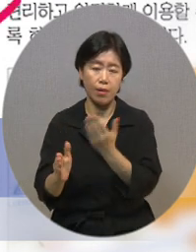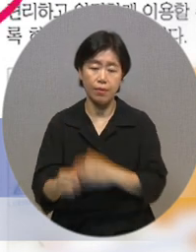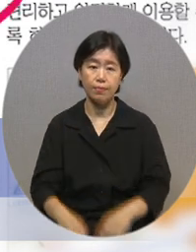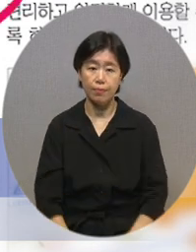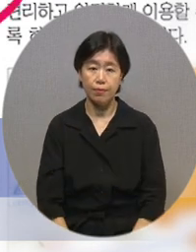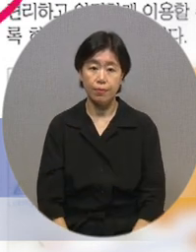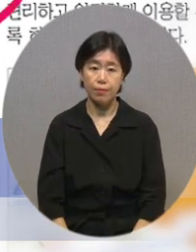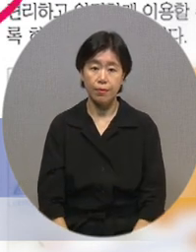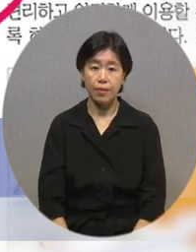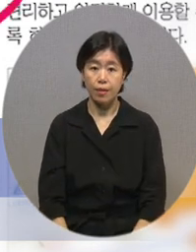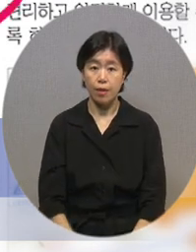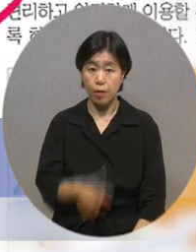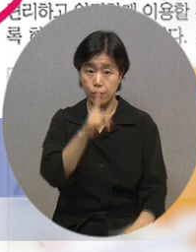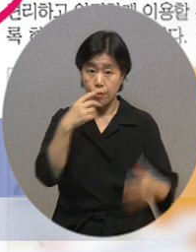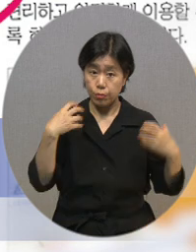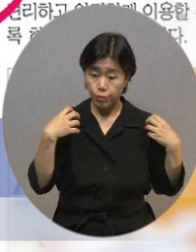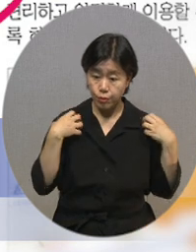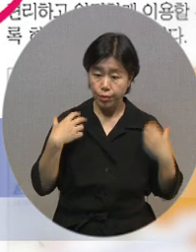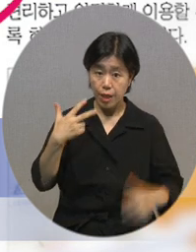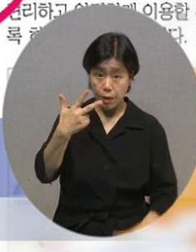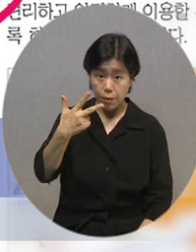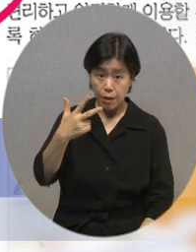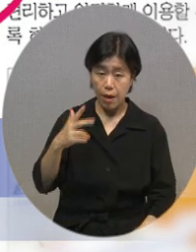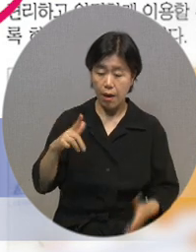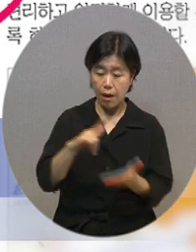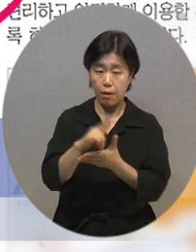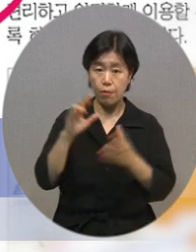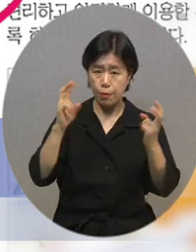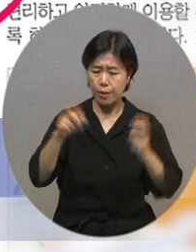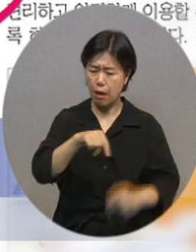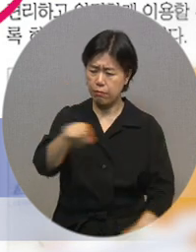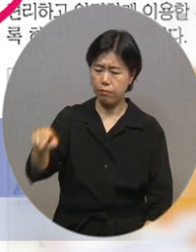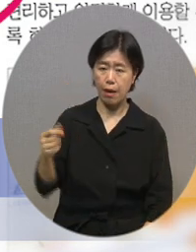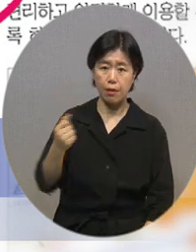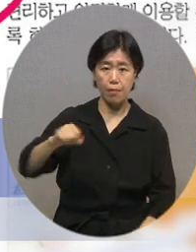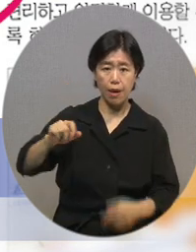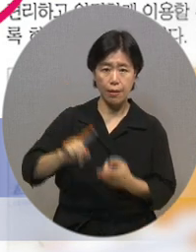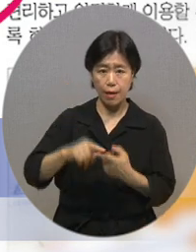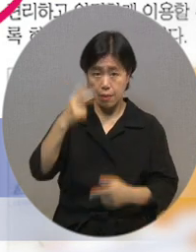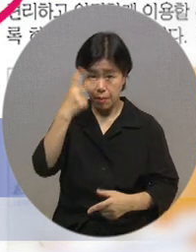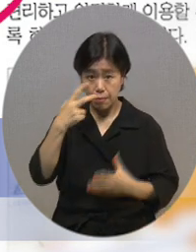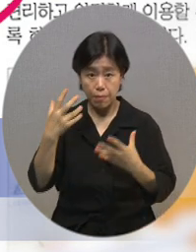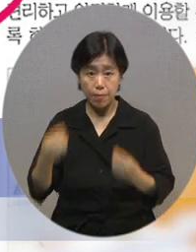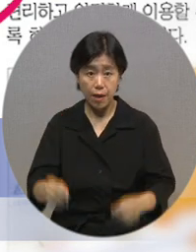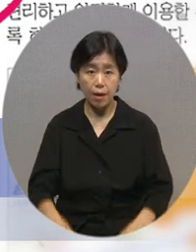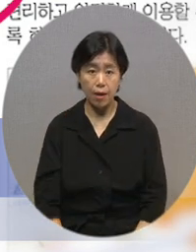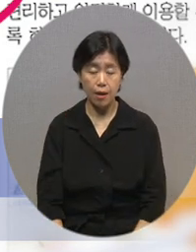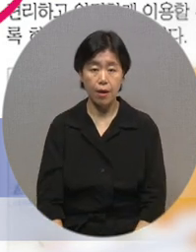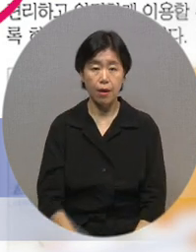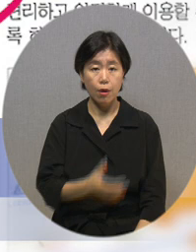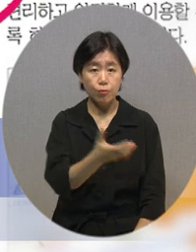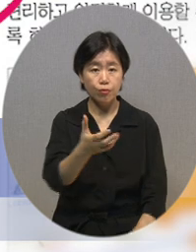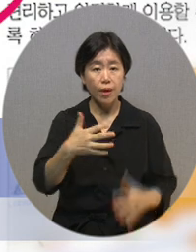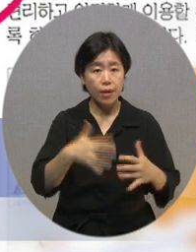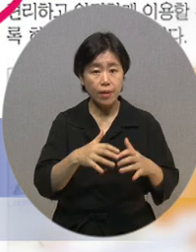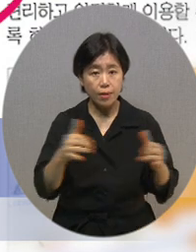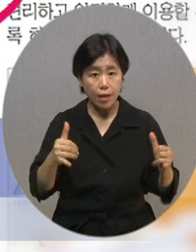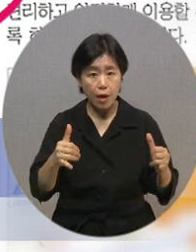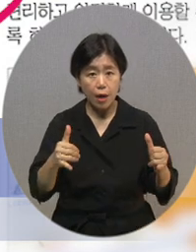국토부는 일곱개 항공사의 위반 사항을 신속히 통지하고이 교통약자의 정보 접근이 용의하도록